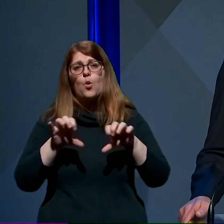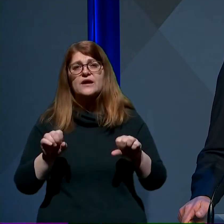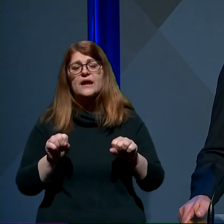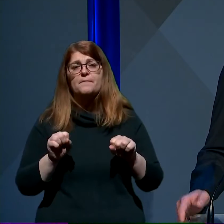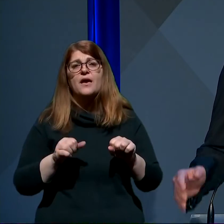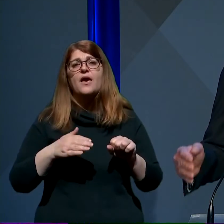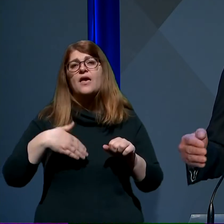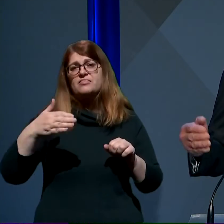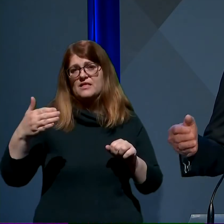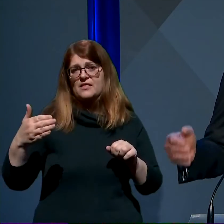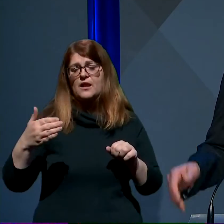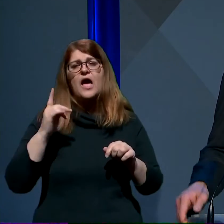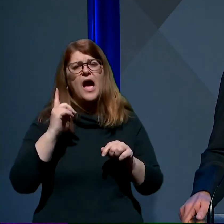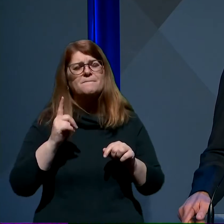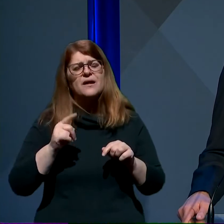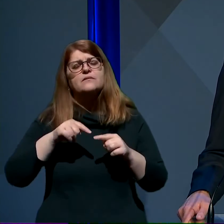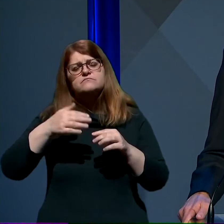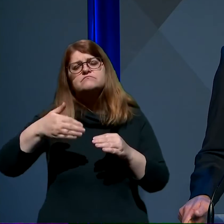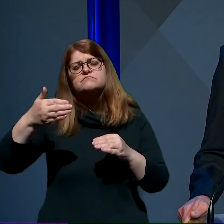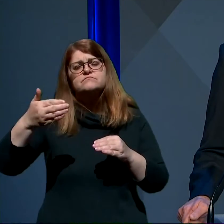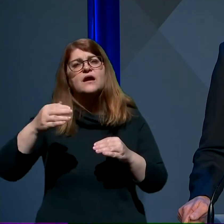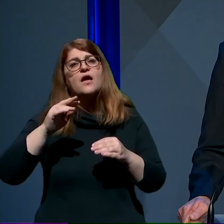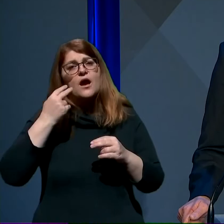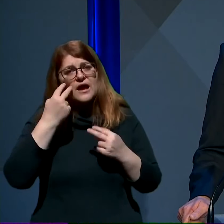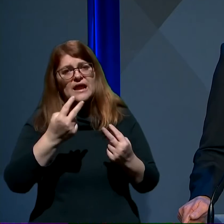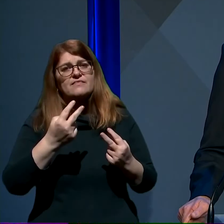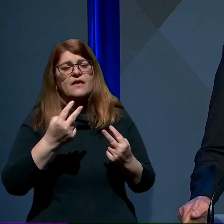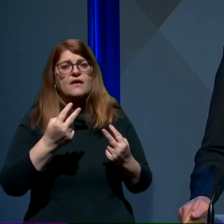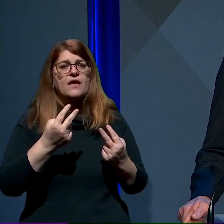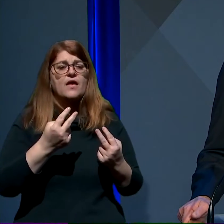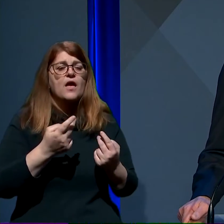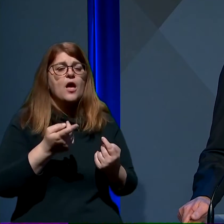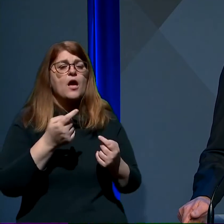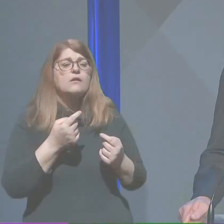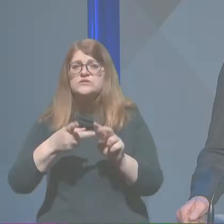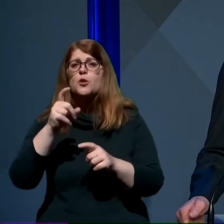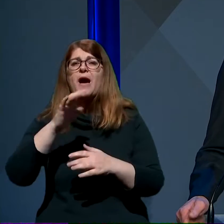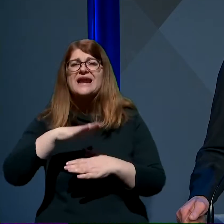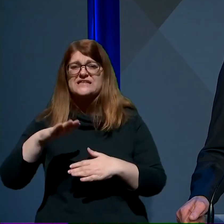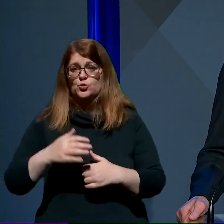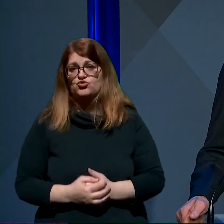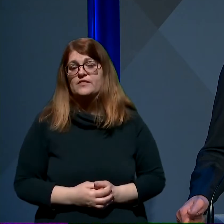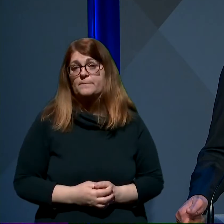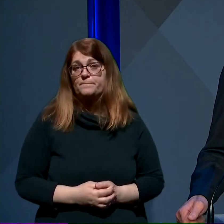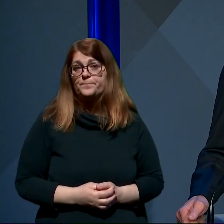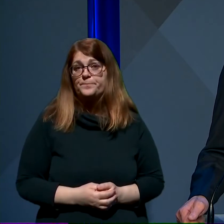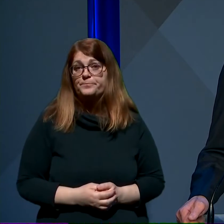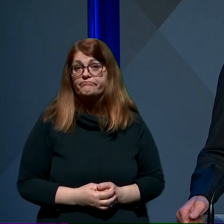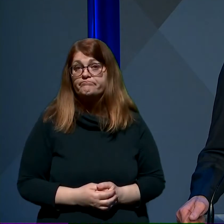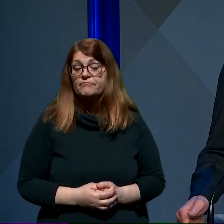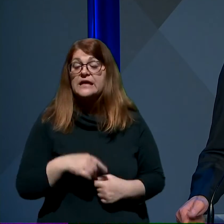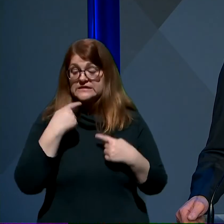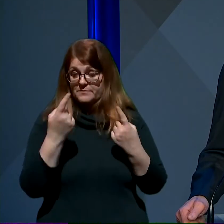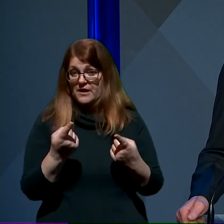nadaljnjih aktivnosti, ampak vse to v odvisnosti od epidemiološke slike. Torej, zagotoviti